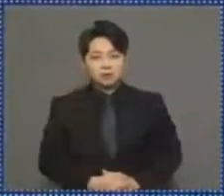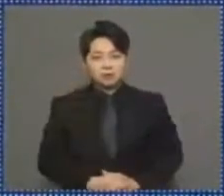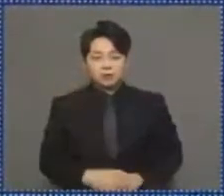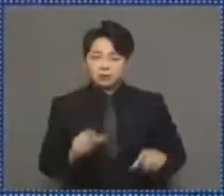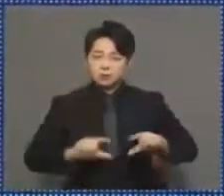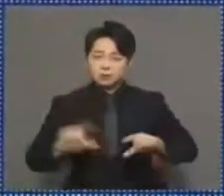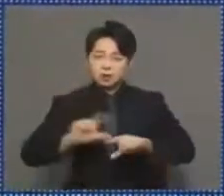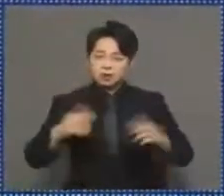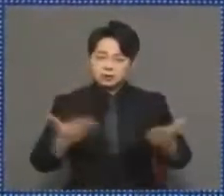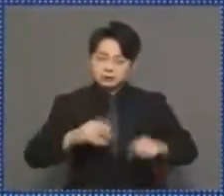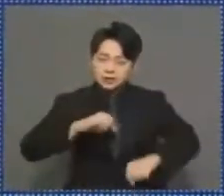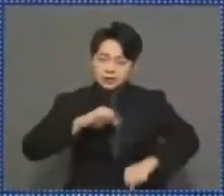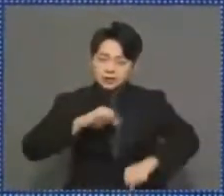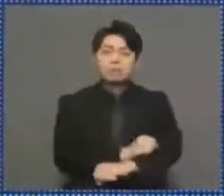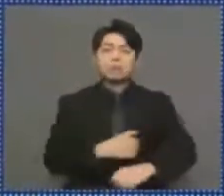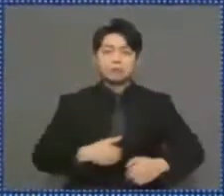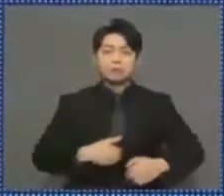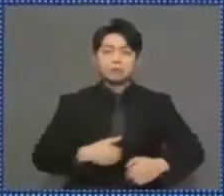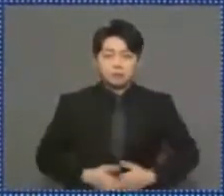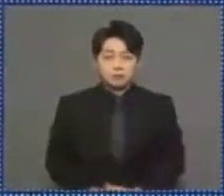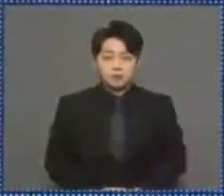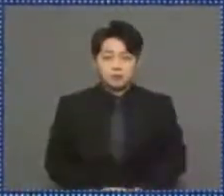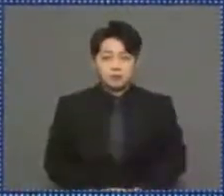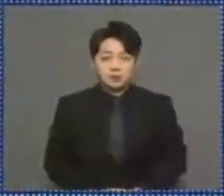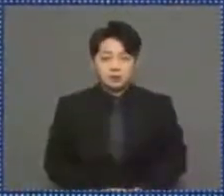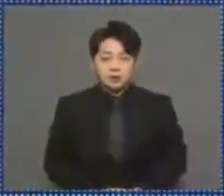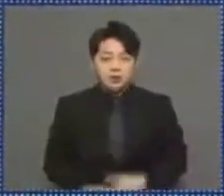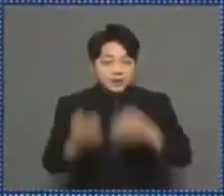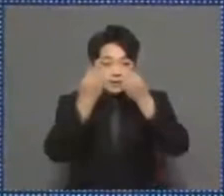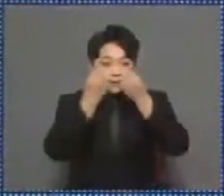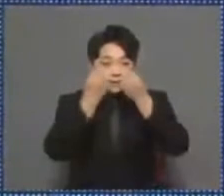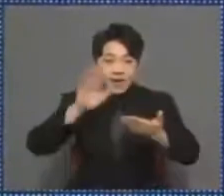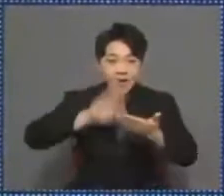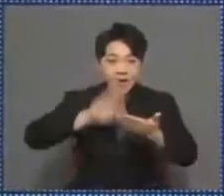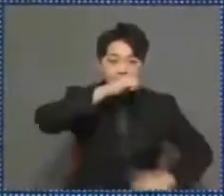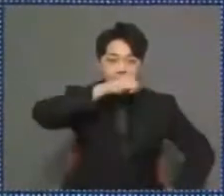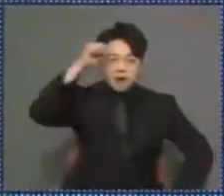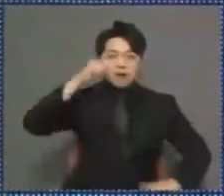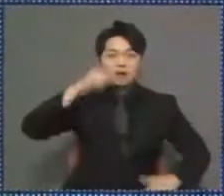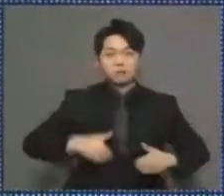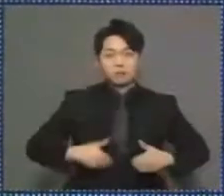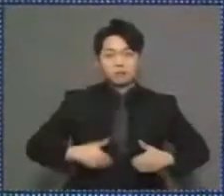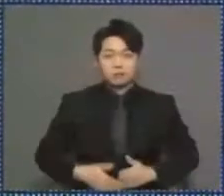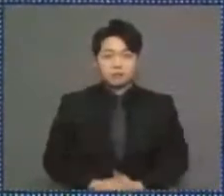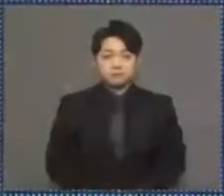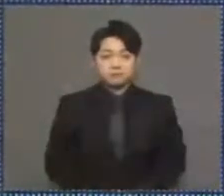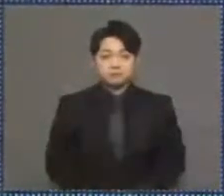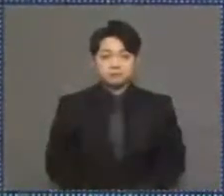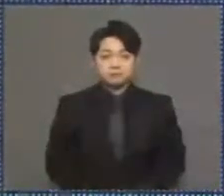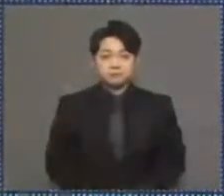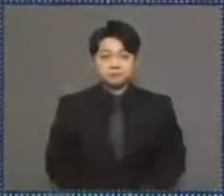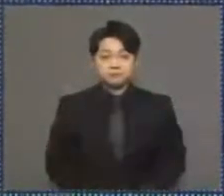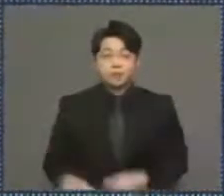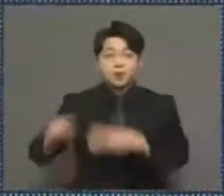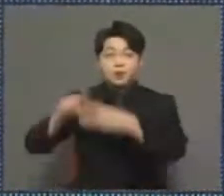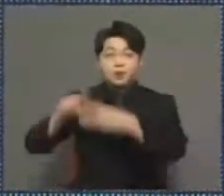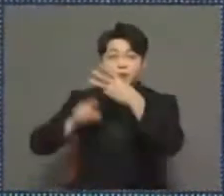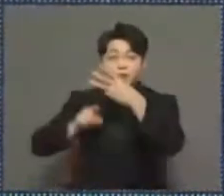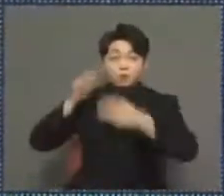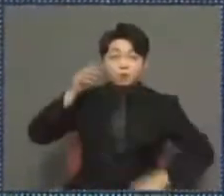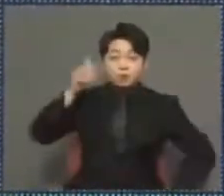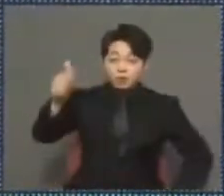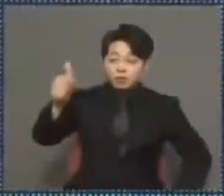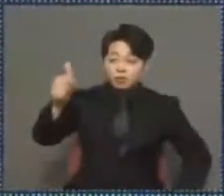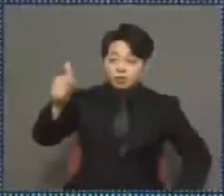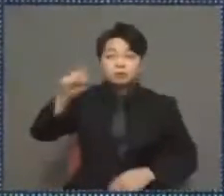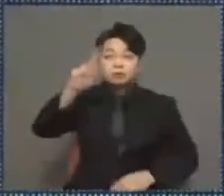좀 더 유능해야 했습니다. 좀 더 개혁과제를 실천했었어야 합니다. 여러분, 윤석열 정권 지금 너무